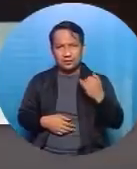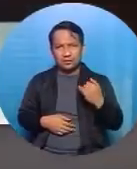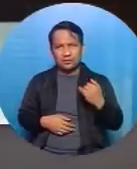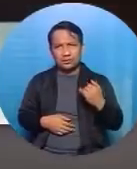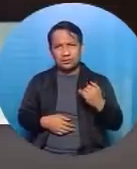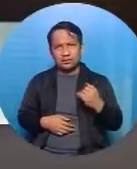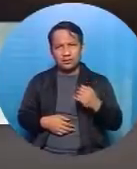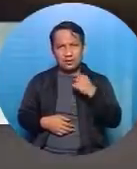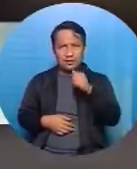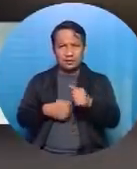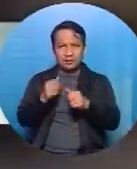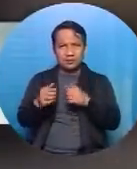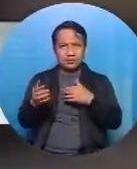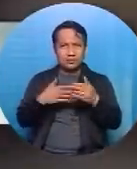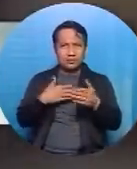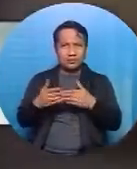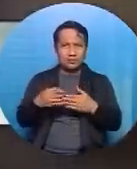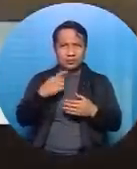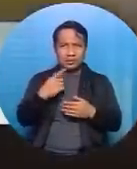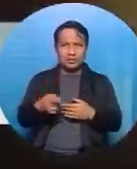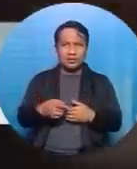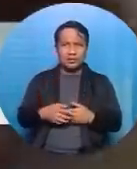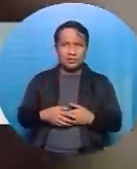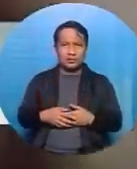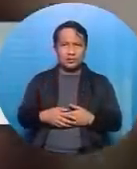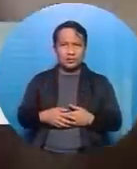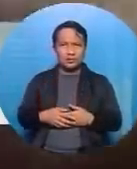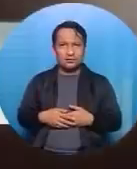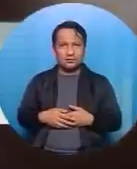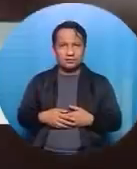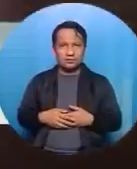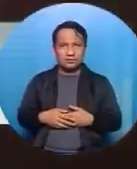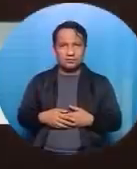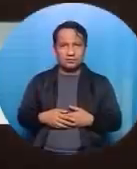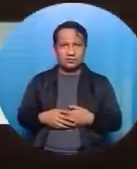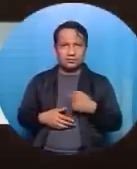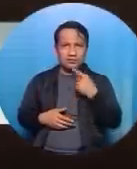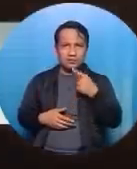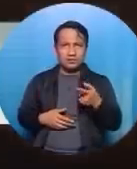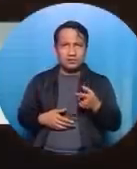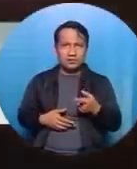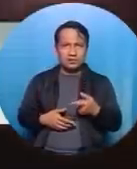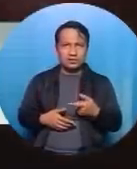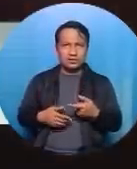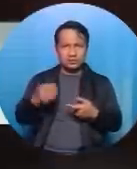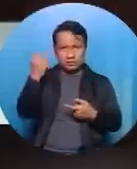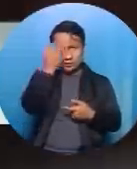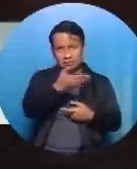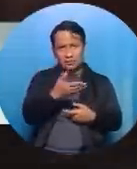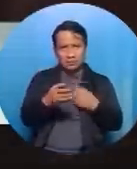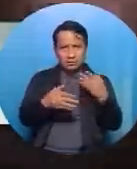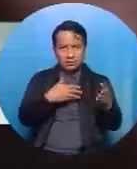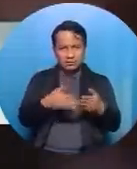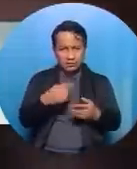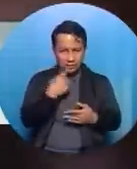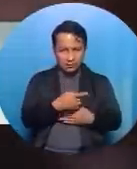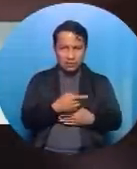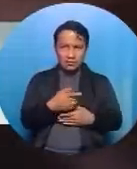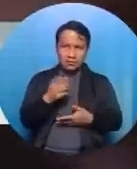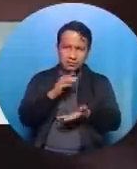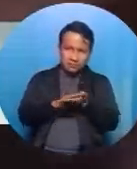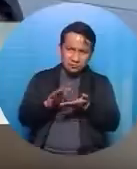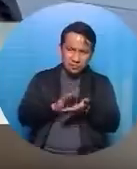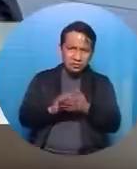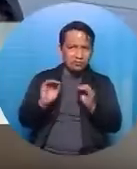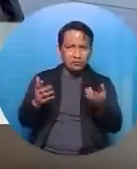na magtanggi-tanggi ka pa at kung ano pang pinagsasabi mo na pinalayas, kesyo, etc. Makiusap pa na lang kay Annalyn, mali mo, baka patawarin ka,